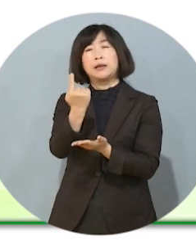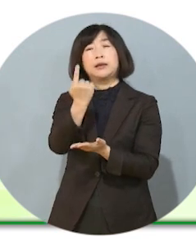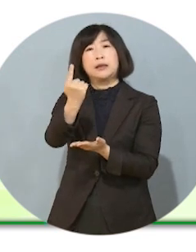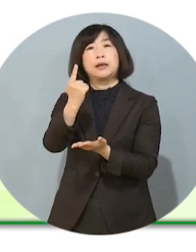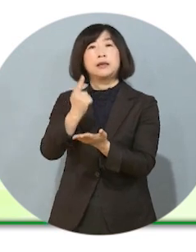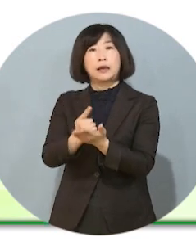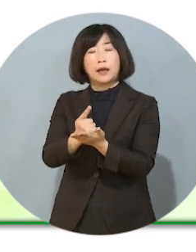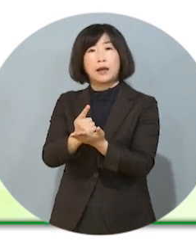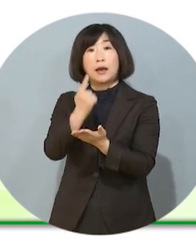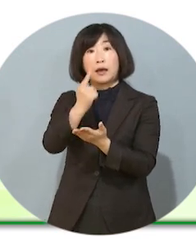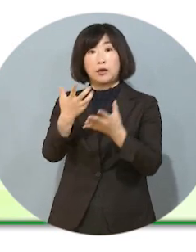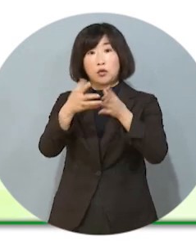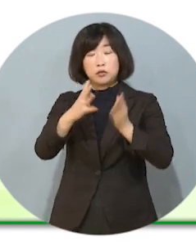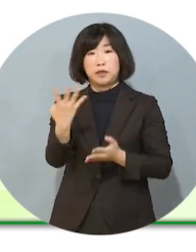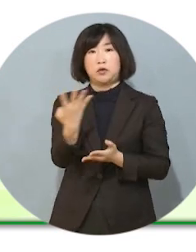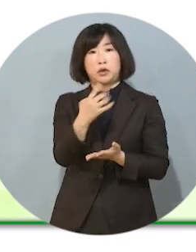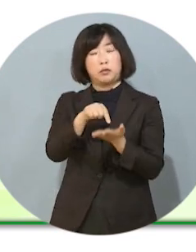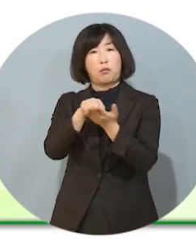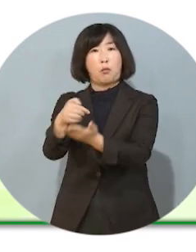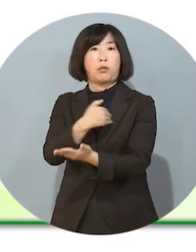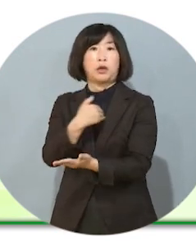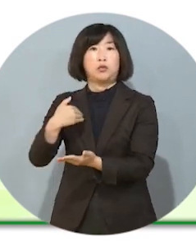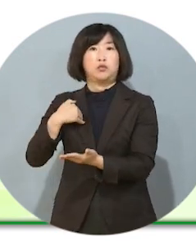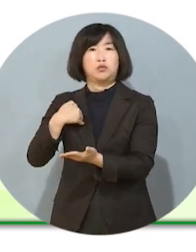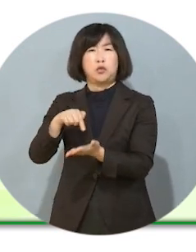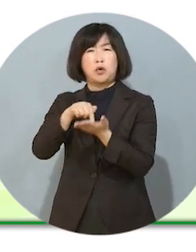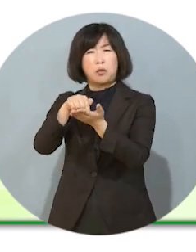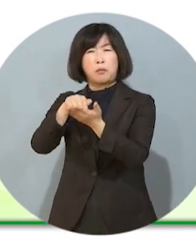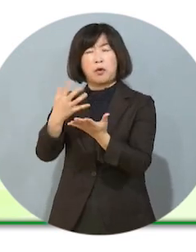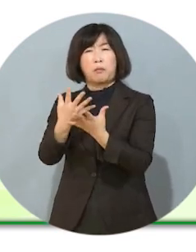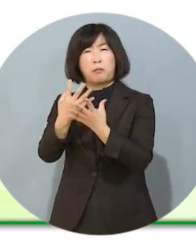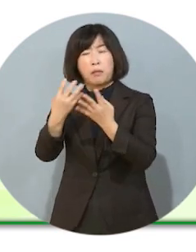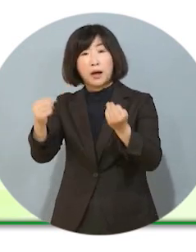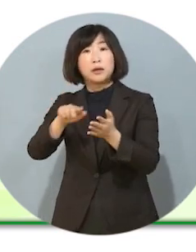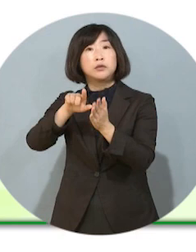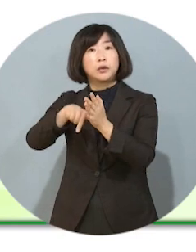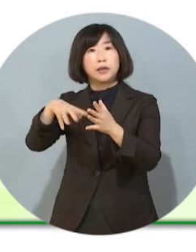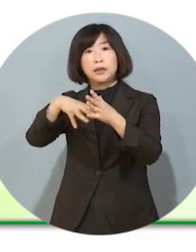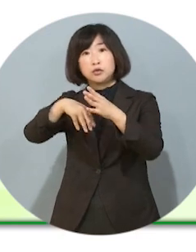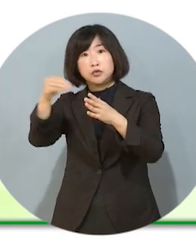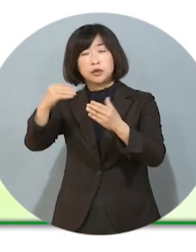です応募者多数の場合は抽選になります